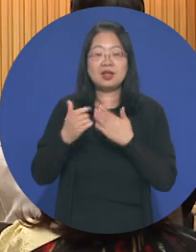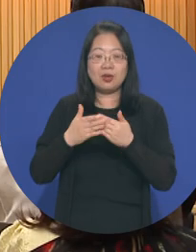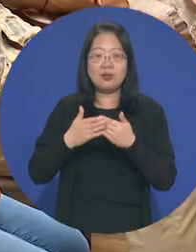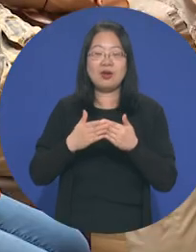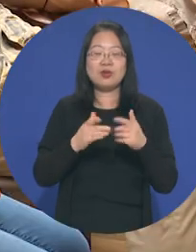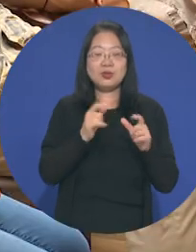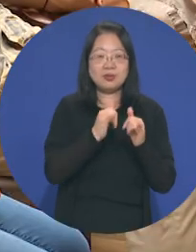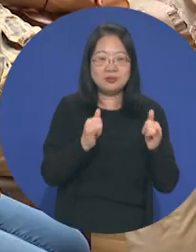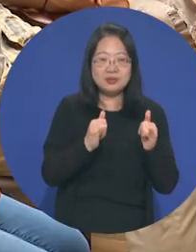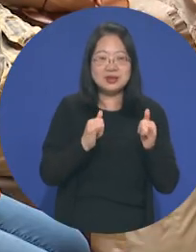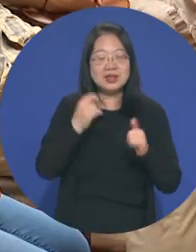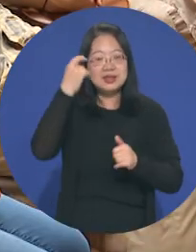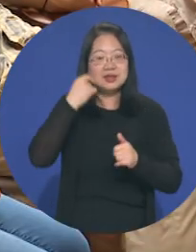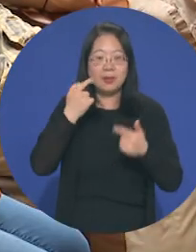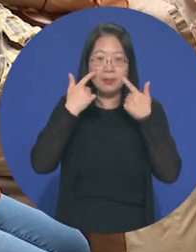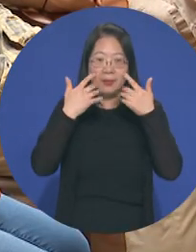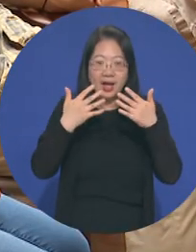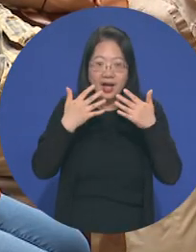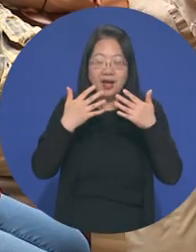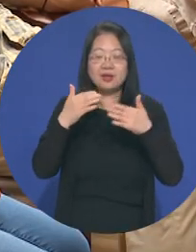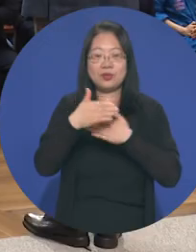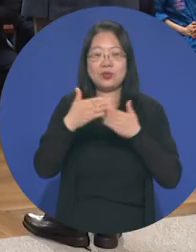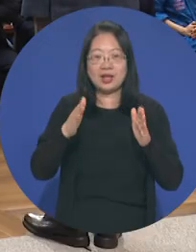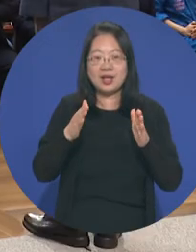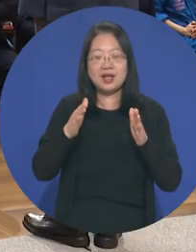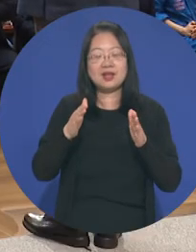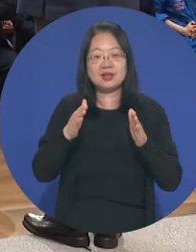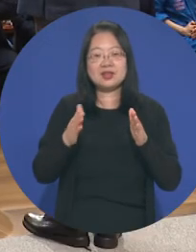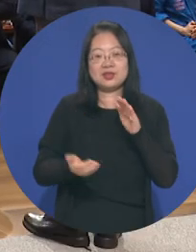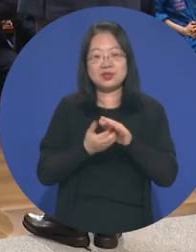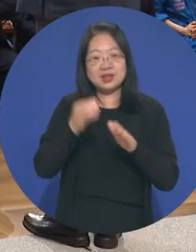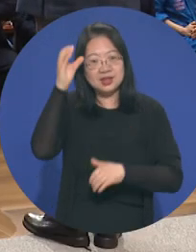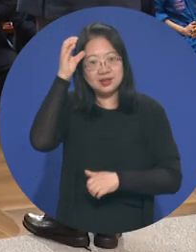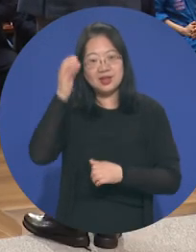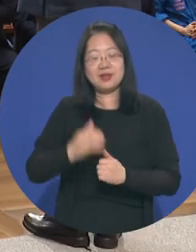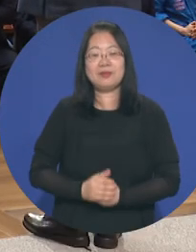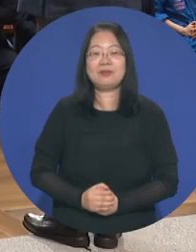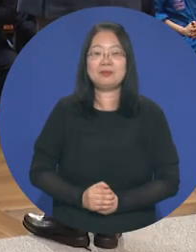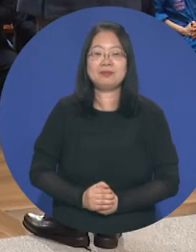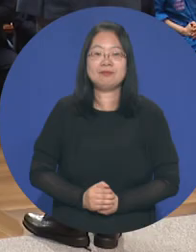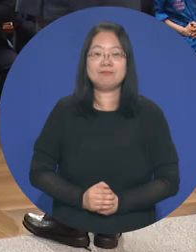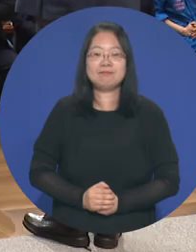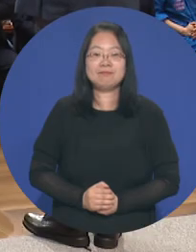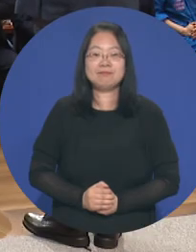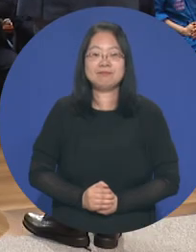체감할 수 있는 ESG 공간으로 거듭나길 기대해봅니다. GTV 뉴스 이슬비입니다.